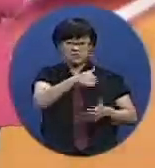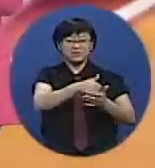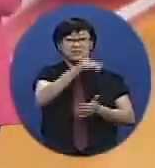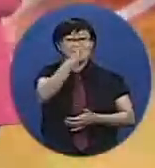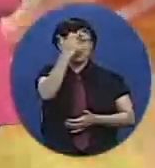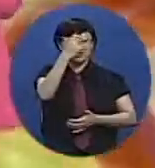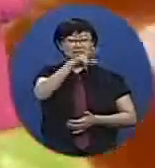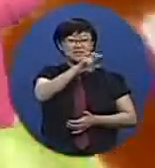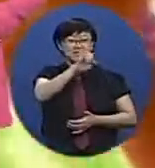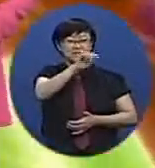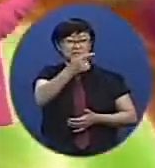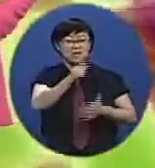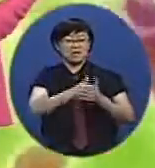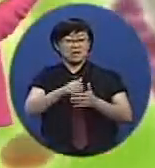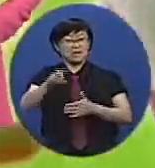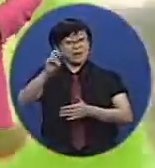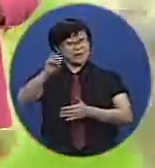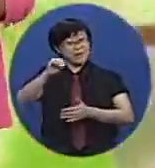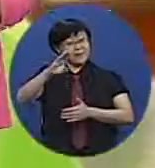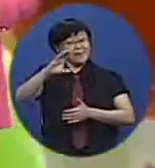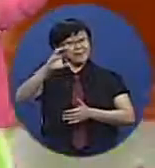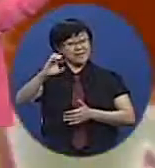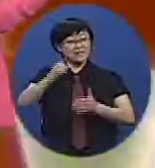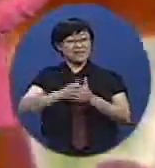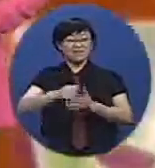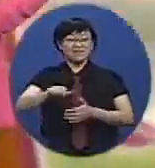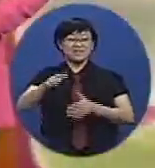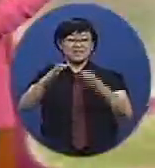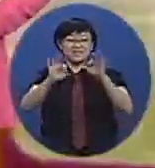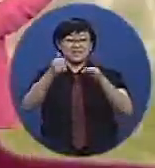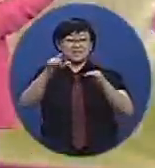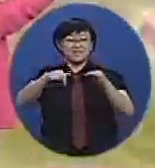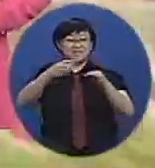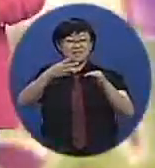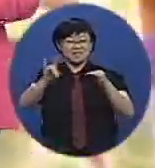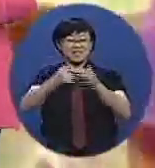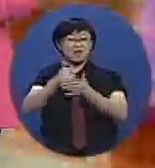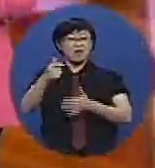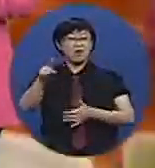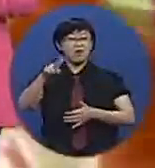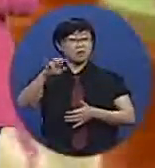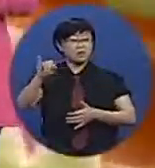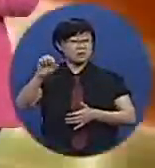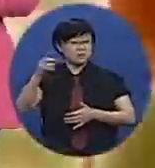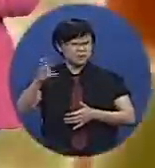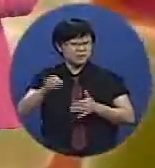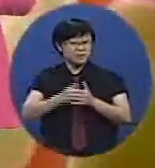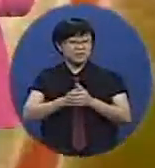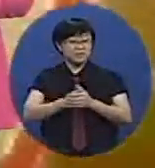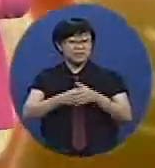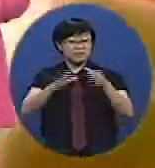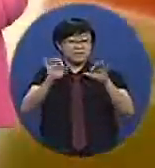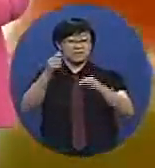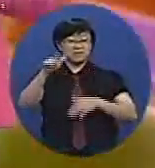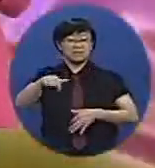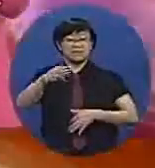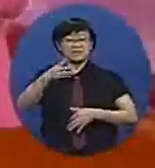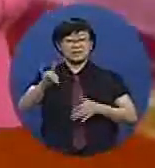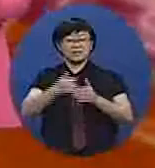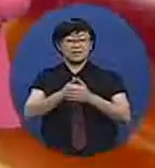씨가 이렇게 사회를 했고 보고? MBC에서는 김학래 씨하고 저하고 허미야. 했고. 네. 근데 이제 또 김학래 씨가 그때는